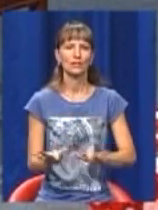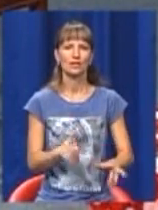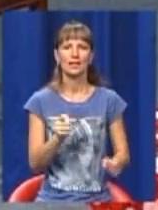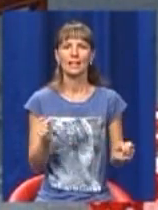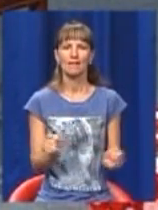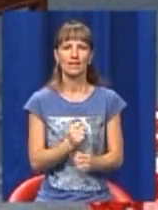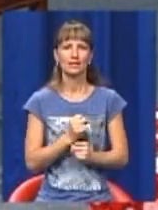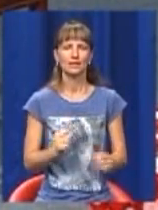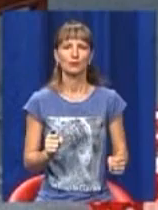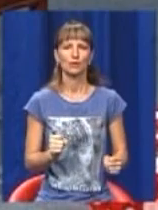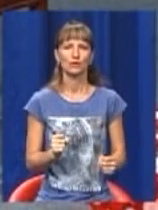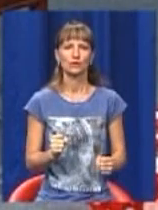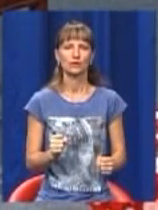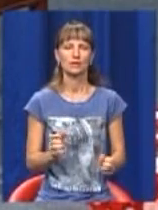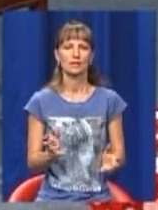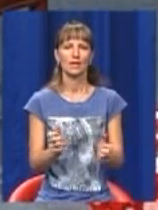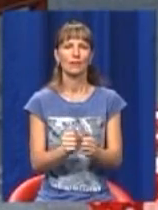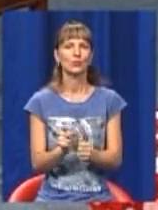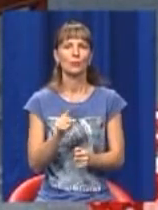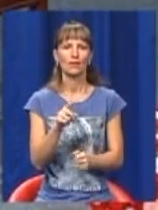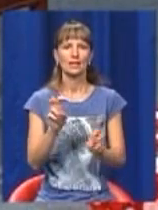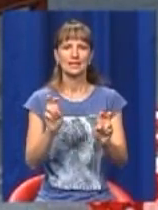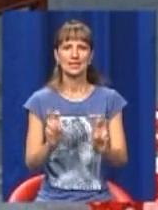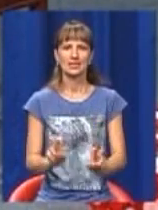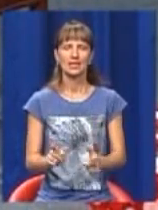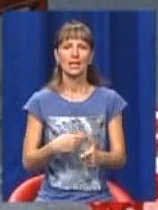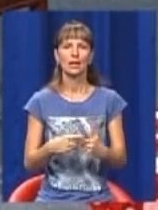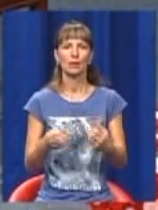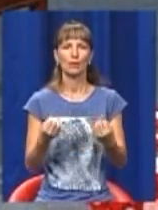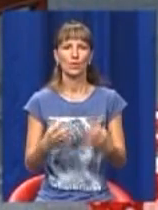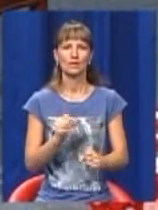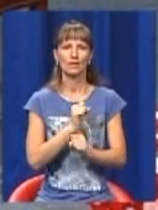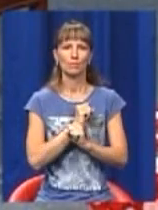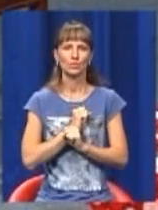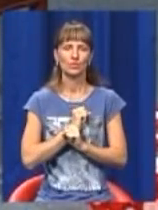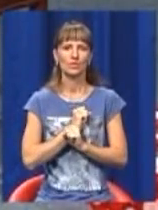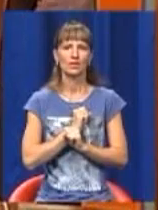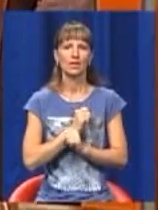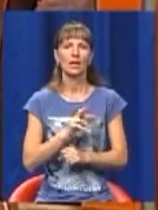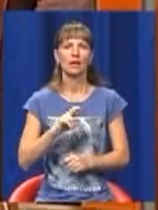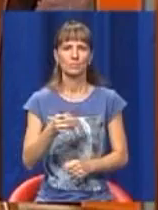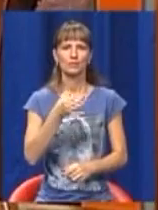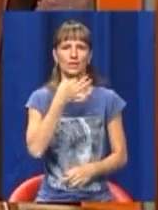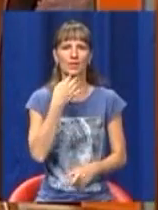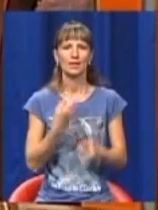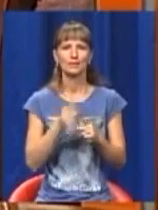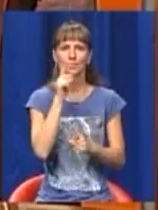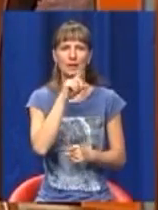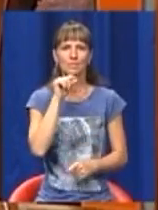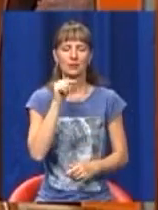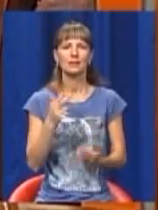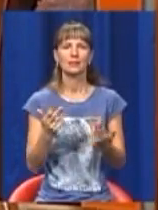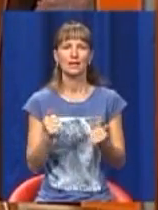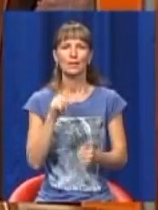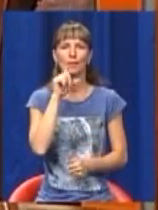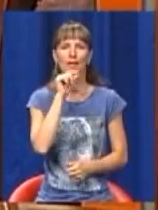просто неможливо застати, щоб вона сиділа або просто десь відпочивала. Ну, як тобі сподобалася ця маленька пташечка?